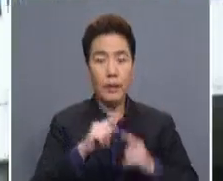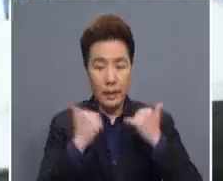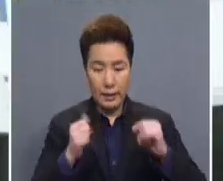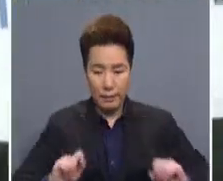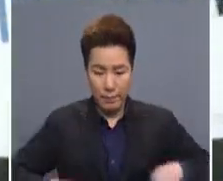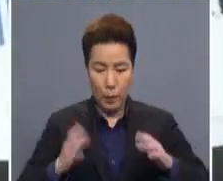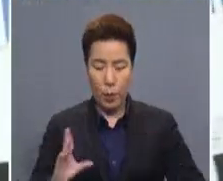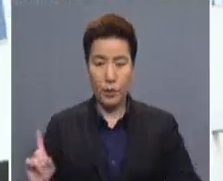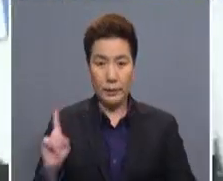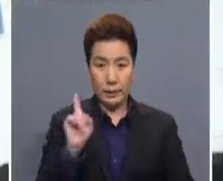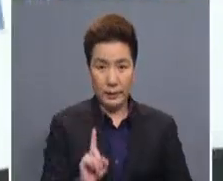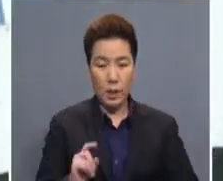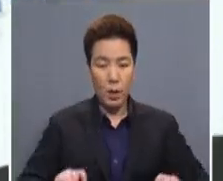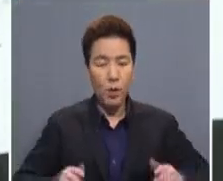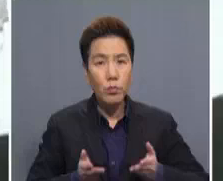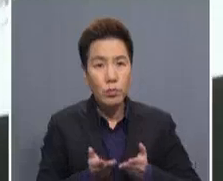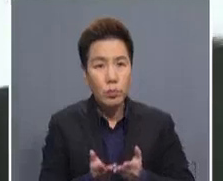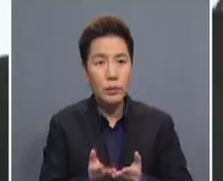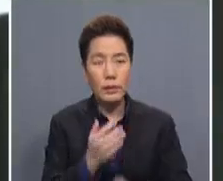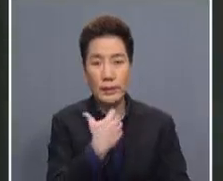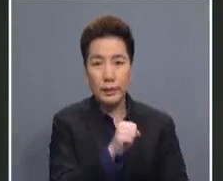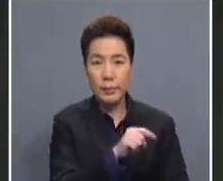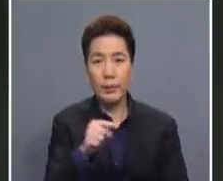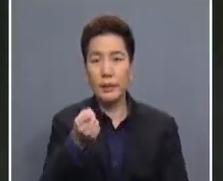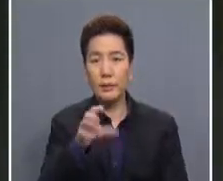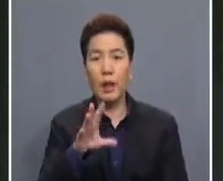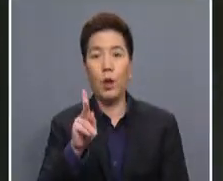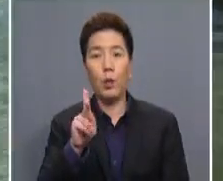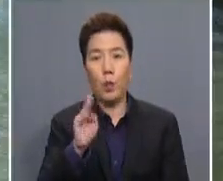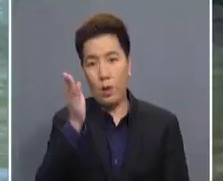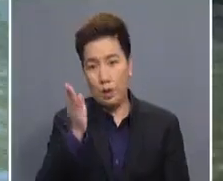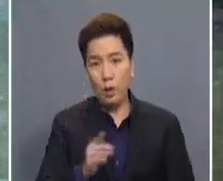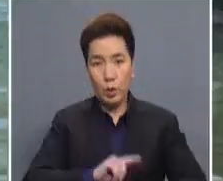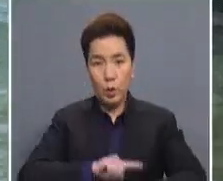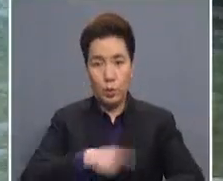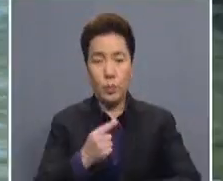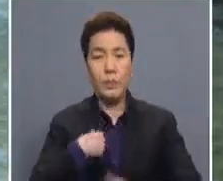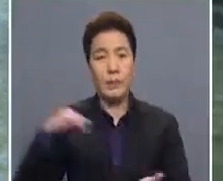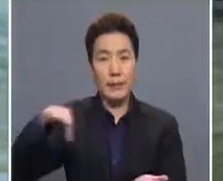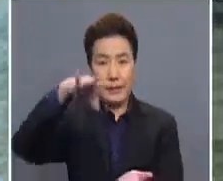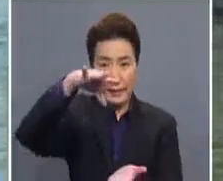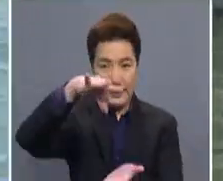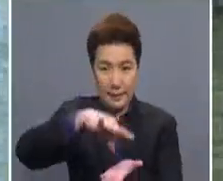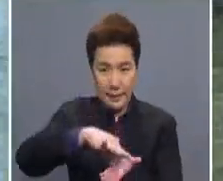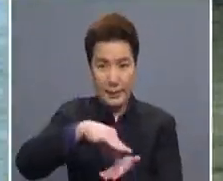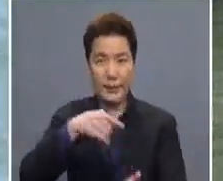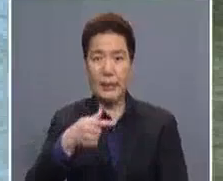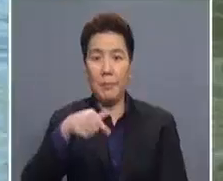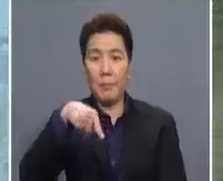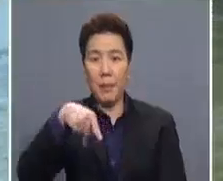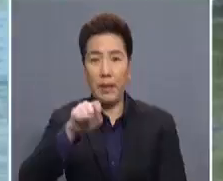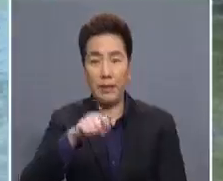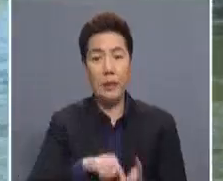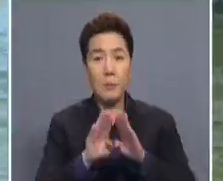ที่ใช้วิลแชร์อีก 1คันความเร็วอยู่ที่ประมาณ 10ถึง 15กิโลเมตรต่อชั่วโมงมีระบบ GPSด้วยโดยเรือไฟฟ้า